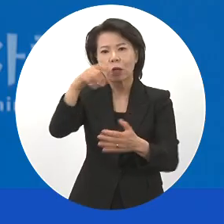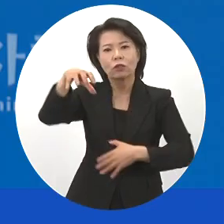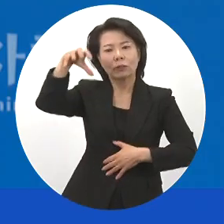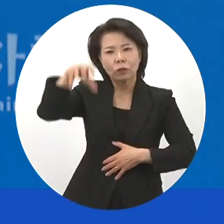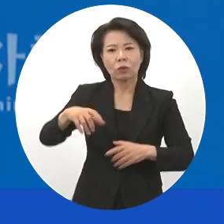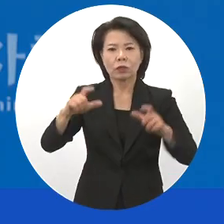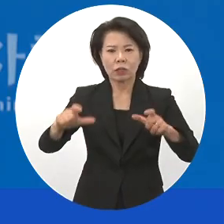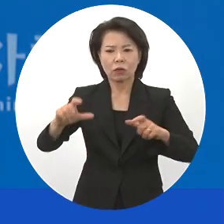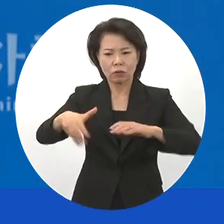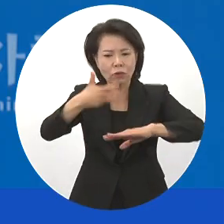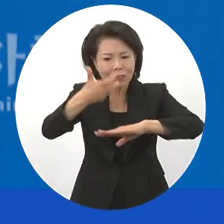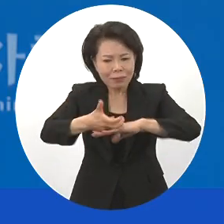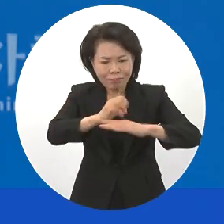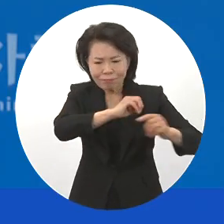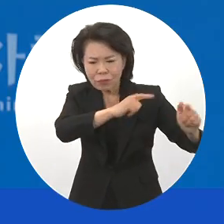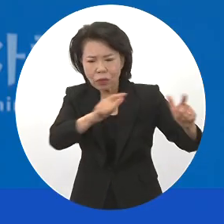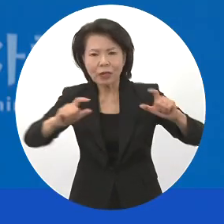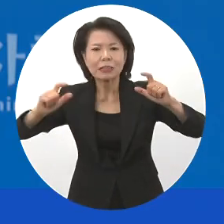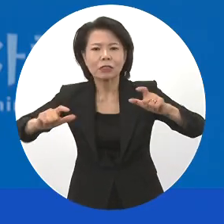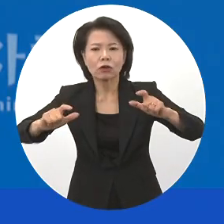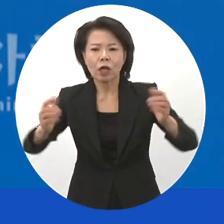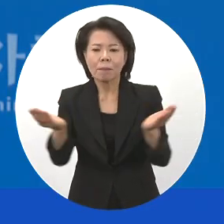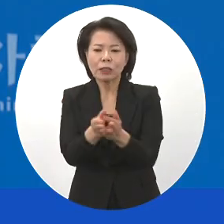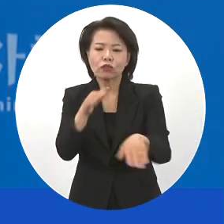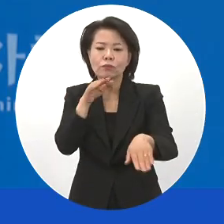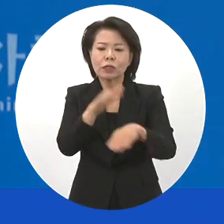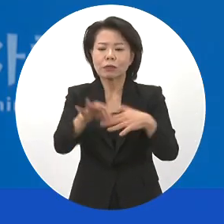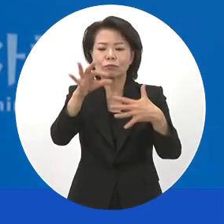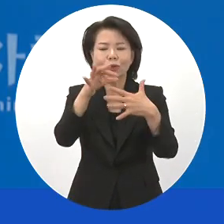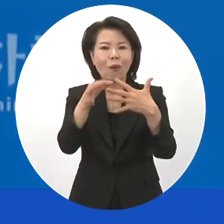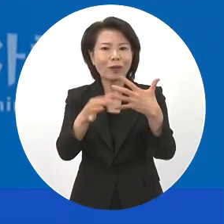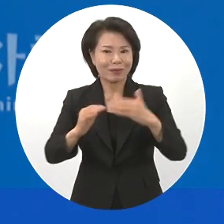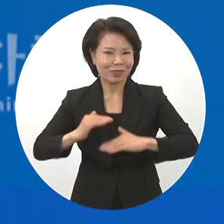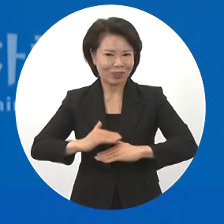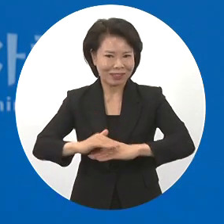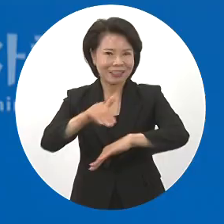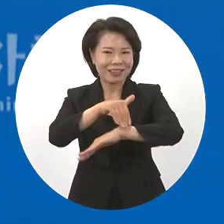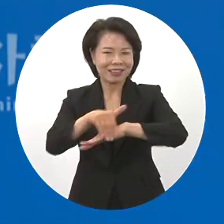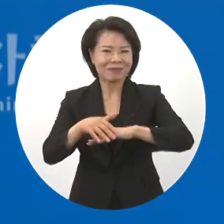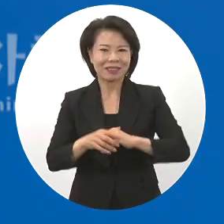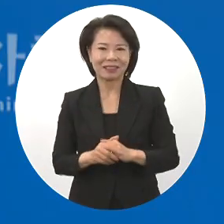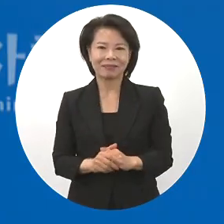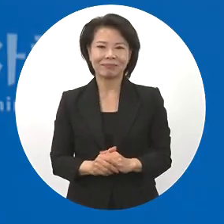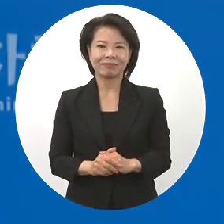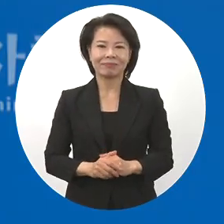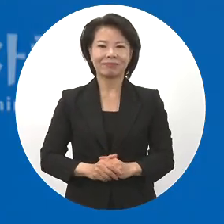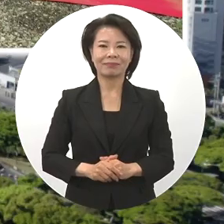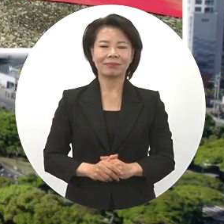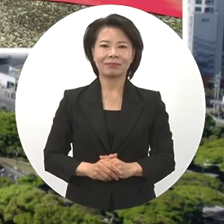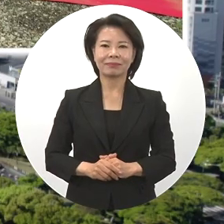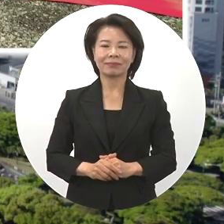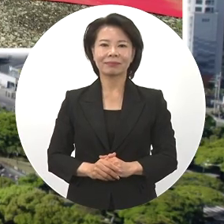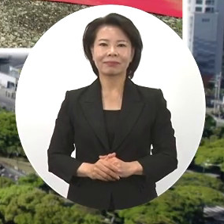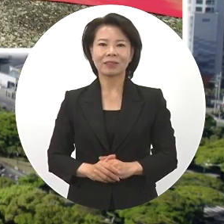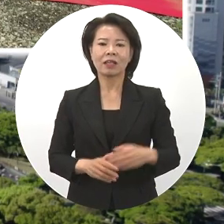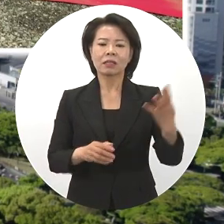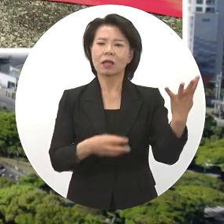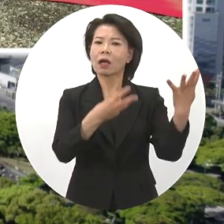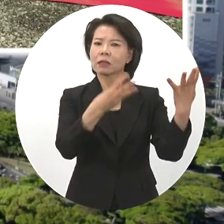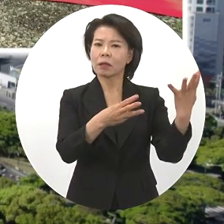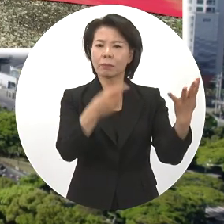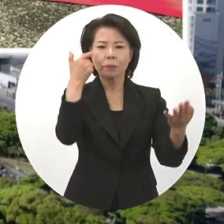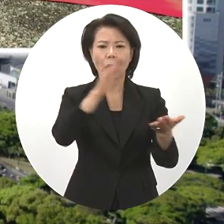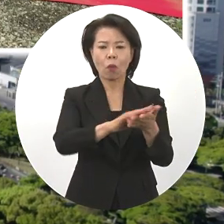배움터, 지역사회 혁신 등 지역 맞춤형 프로젝트를 추진할 계획입니다. 제주